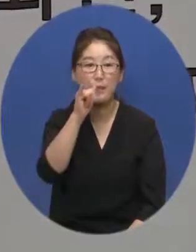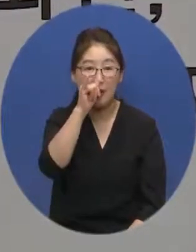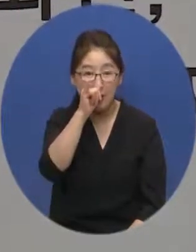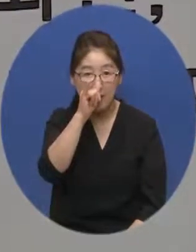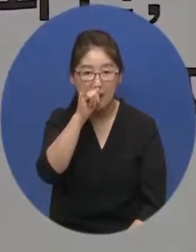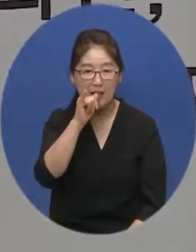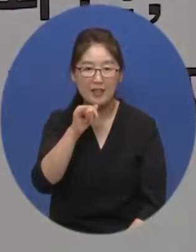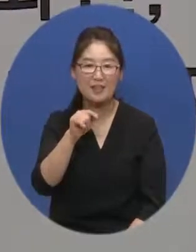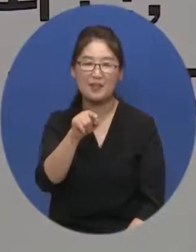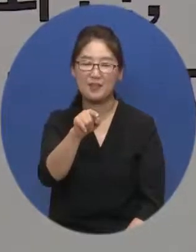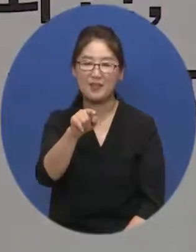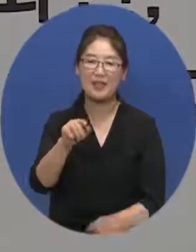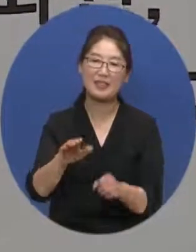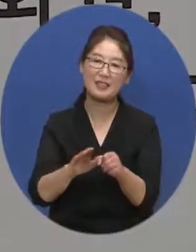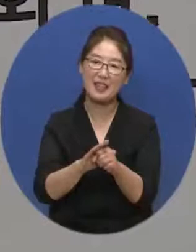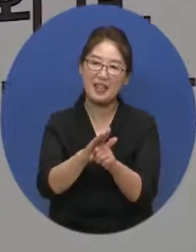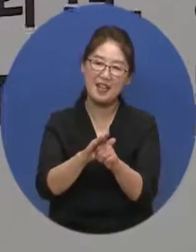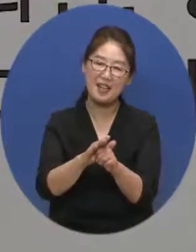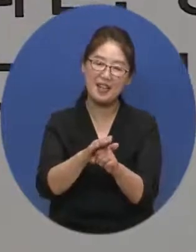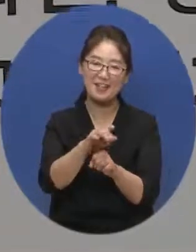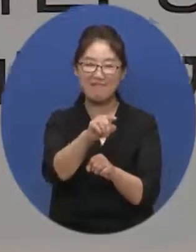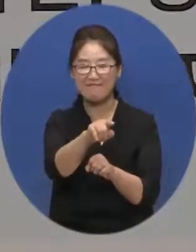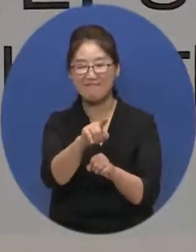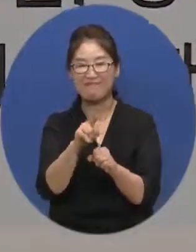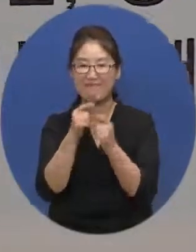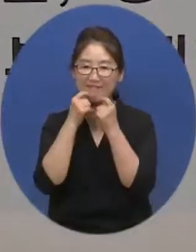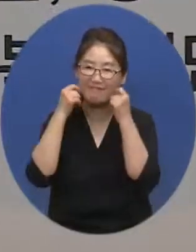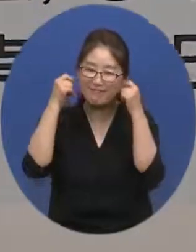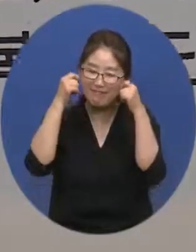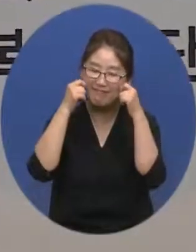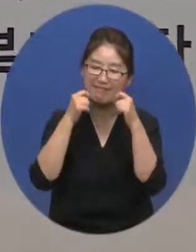사랑한 너는 웃어줘.